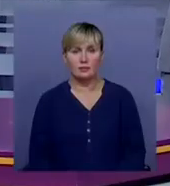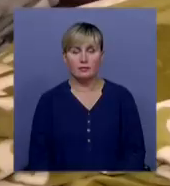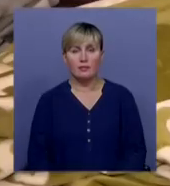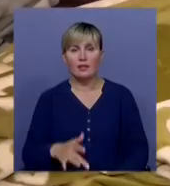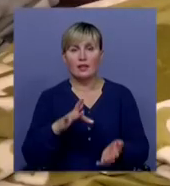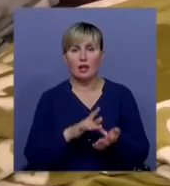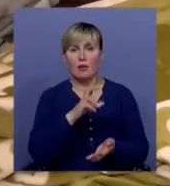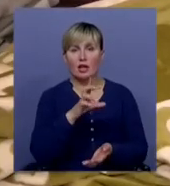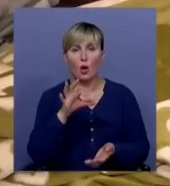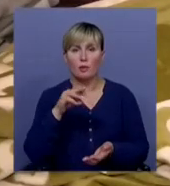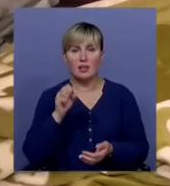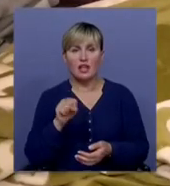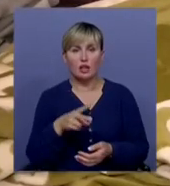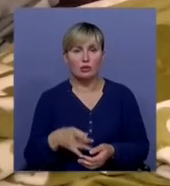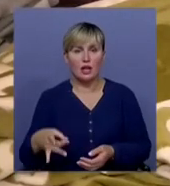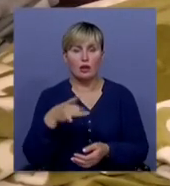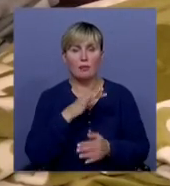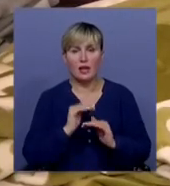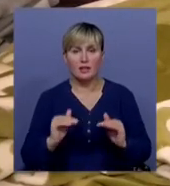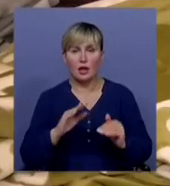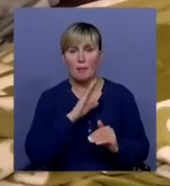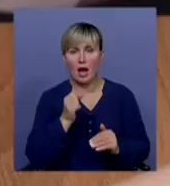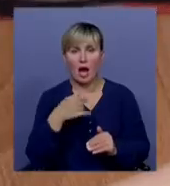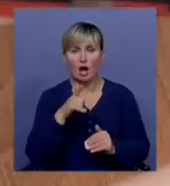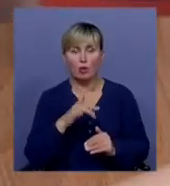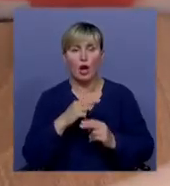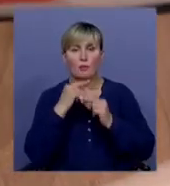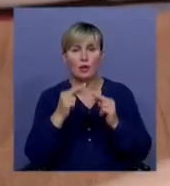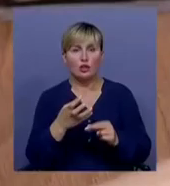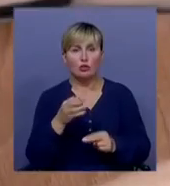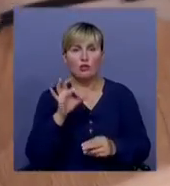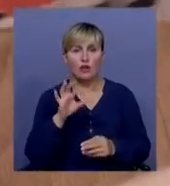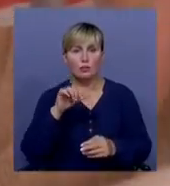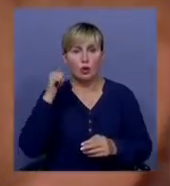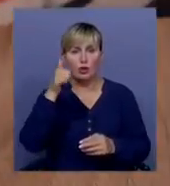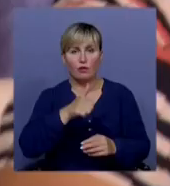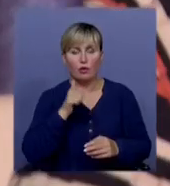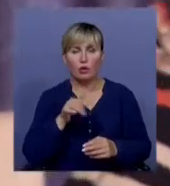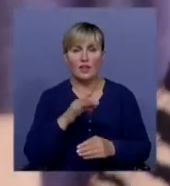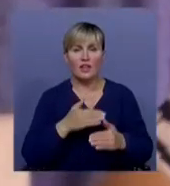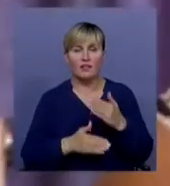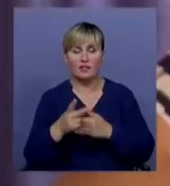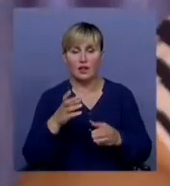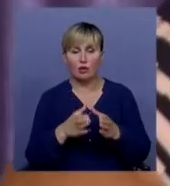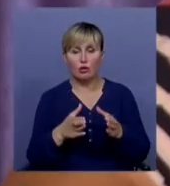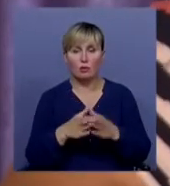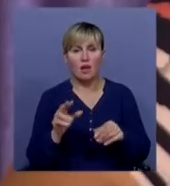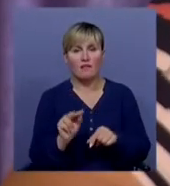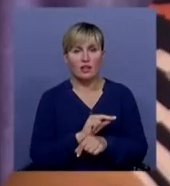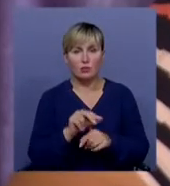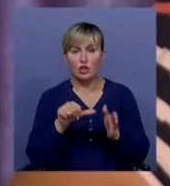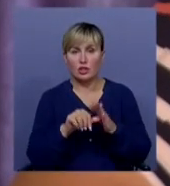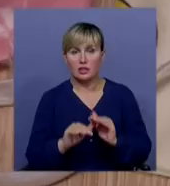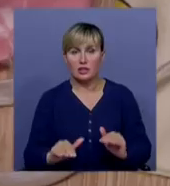Центр «Бақытты отбасы» Алатауского района. Многодетная мама Айгуль Думдибаева обратилась еще в октябре прошлого года. Она инвалид второй группы, воспитывает